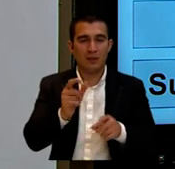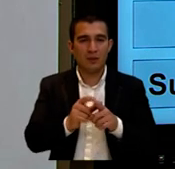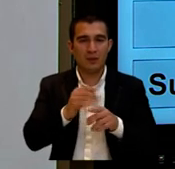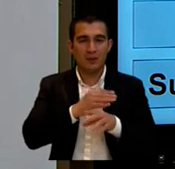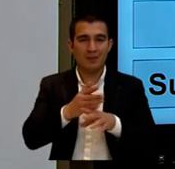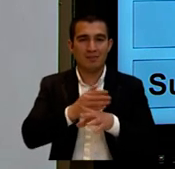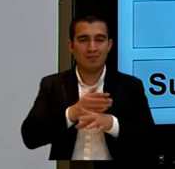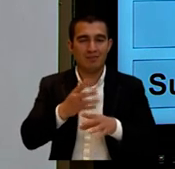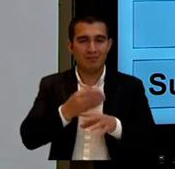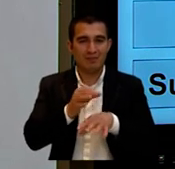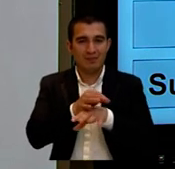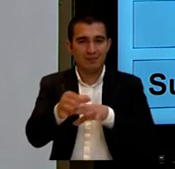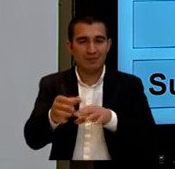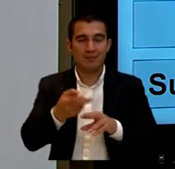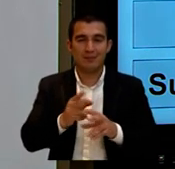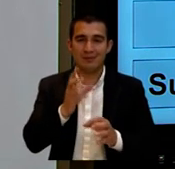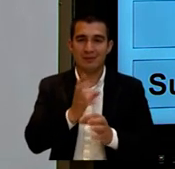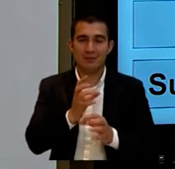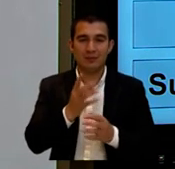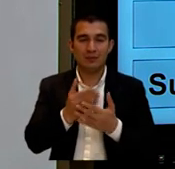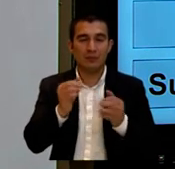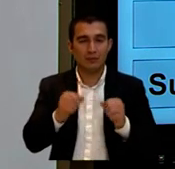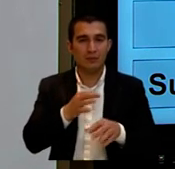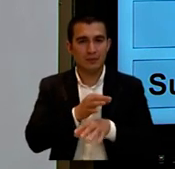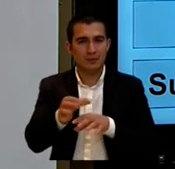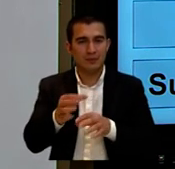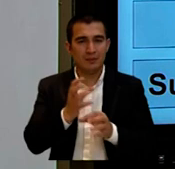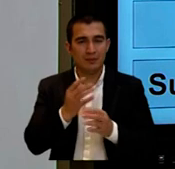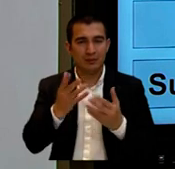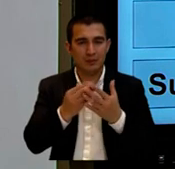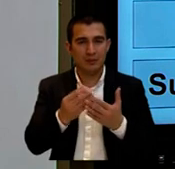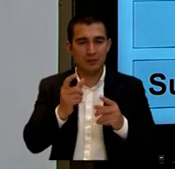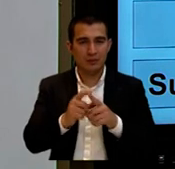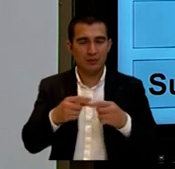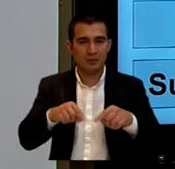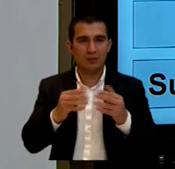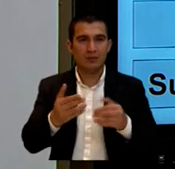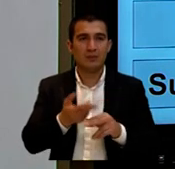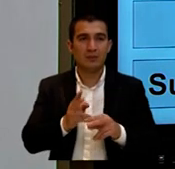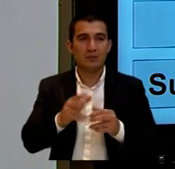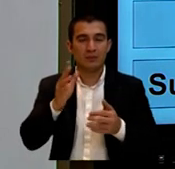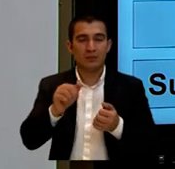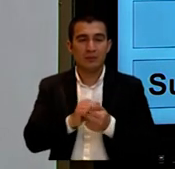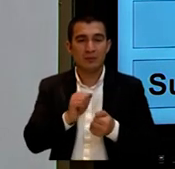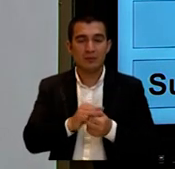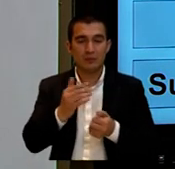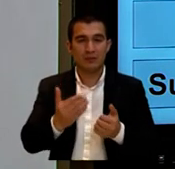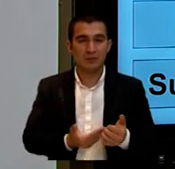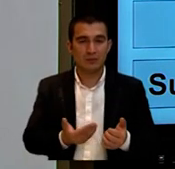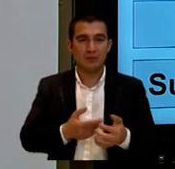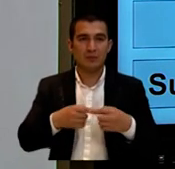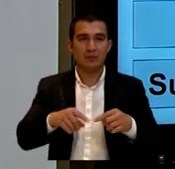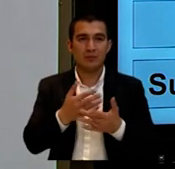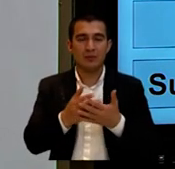түсіеклі балықларда ісі түсіеклі тәңгәчелер білен қопланышы. Суды вақұрғты әшөчілі сұнфыда ісі, Әпеттілігден ібарат